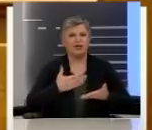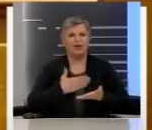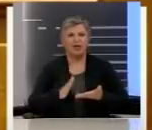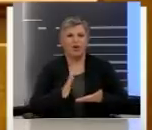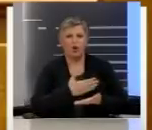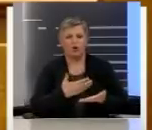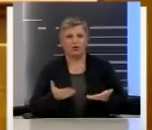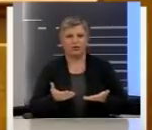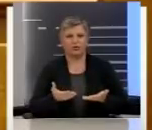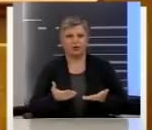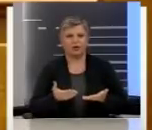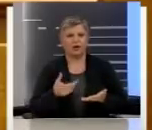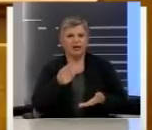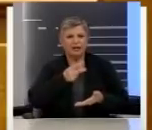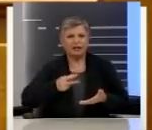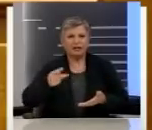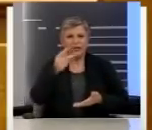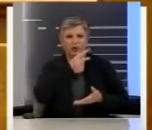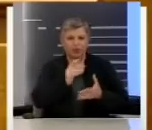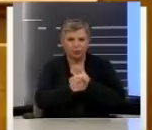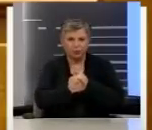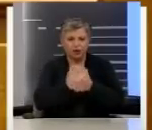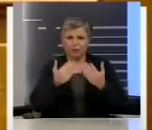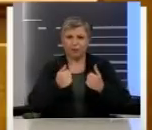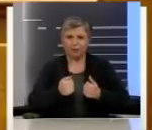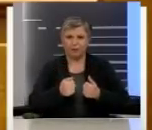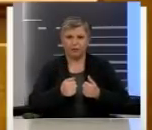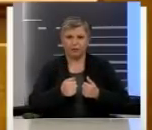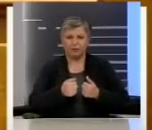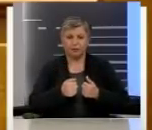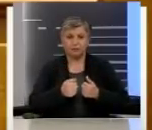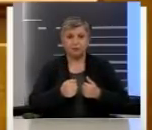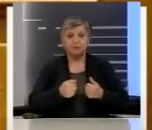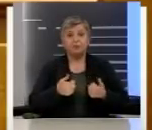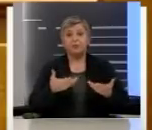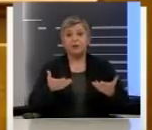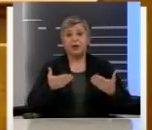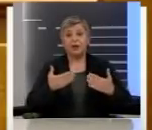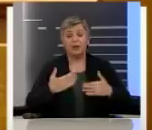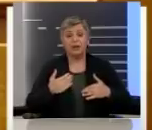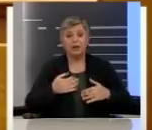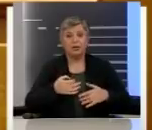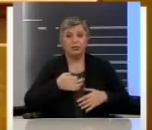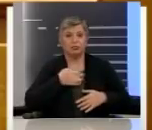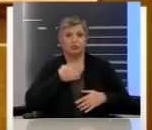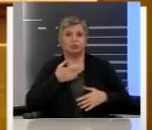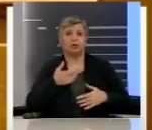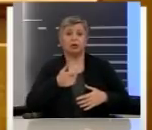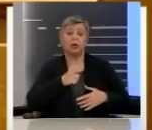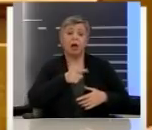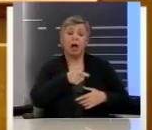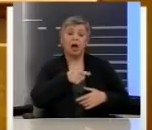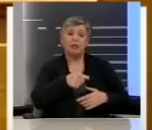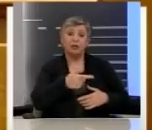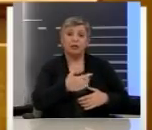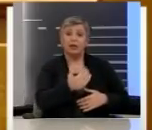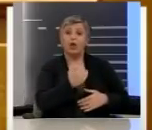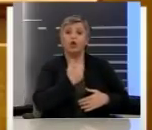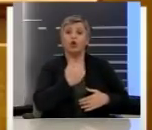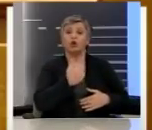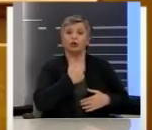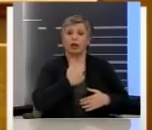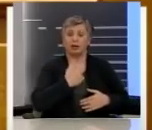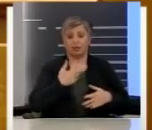Και αν κυρίες και κύριοι συνάδελφοι, το ερώτημα προς την κυβέρνηση απαντάτε